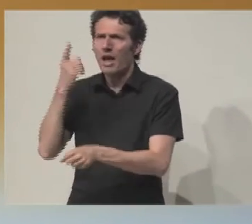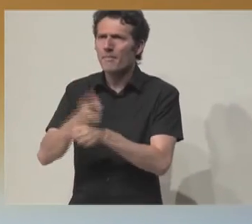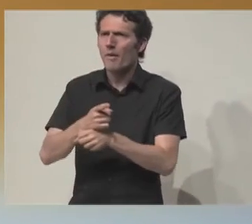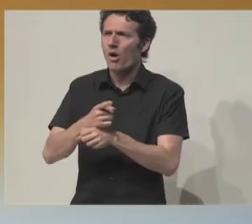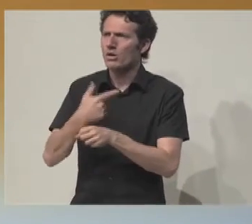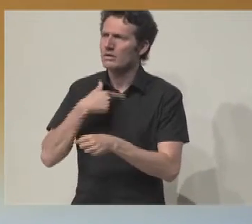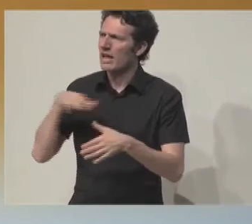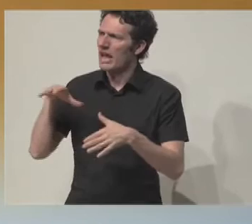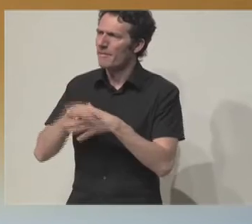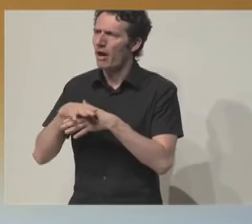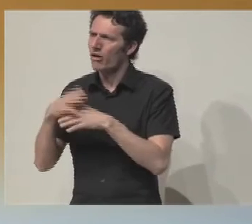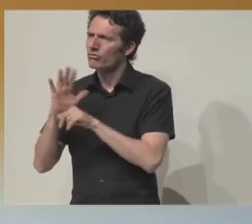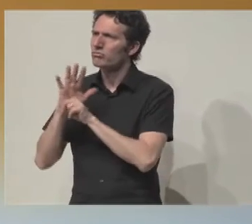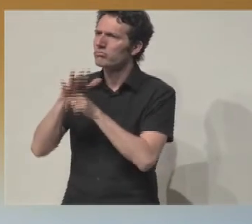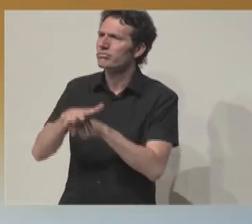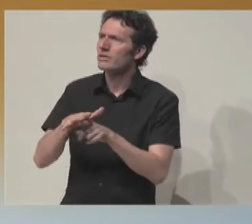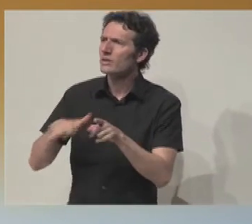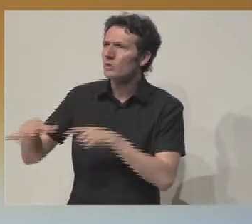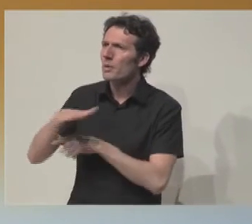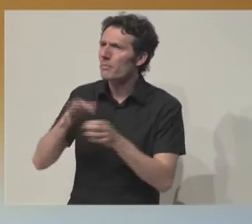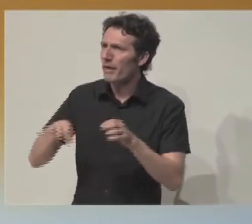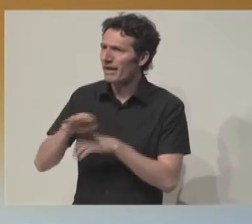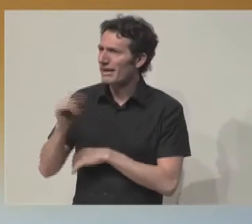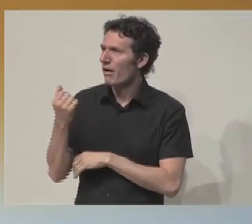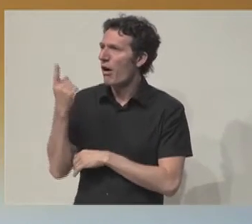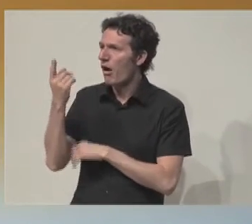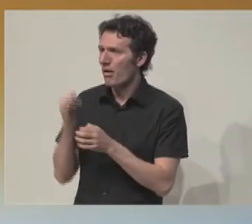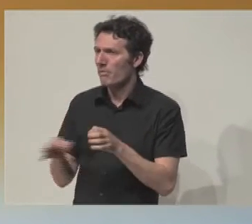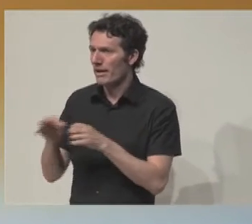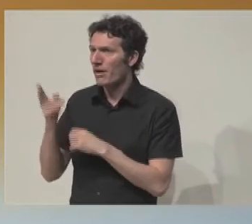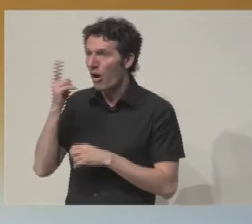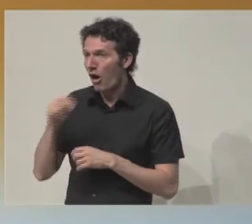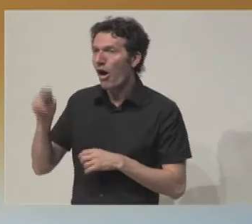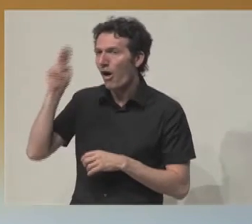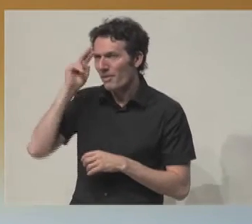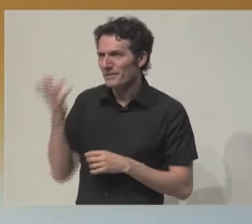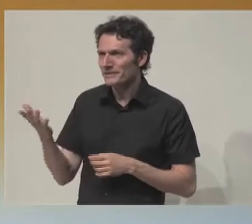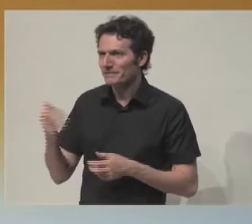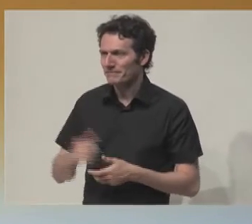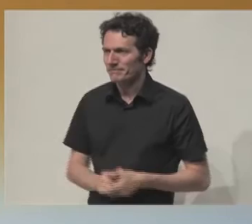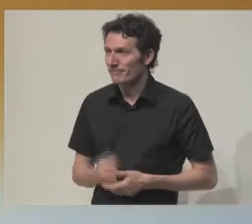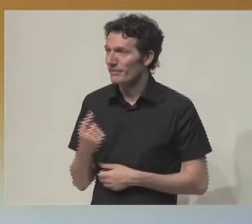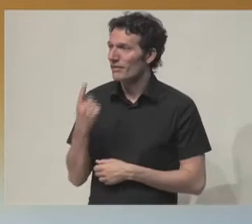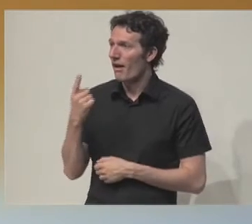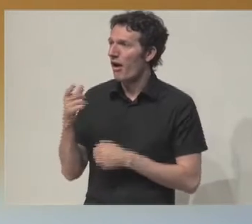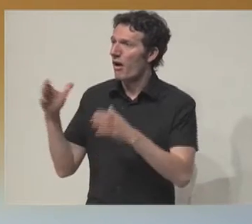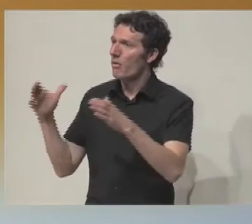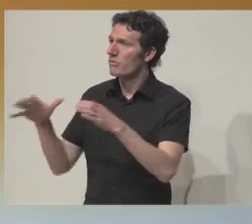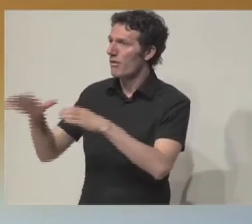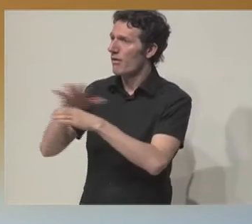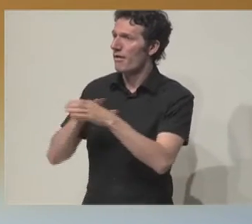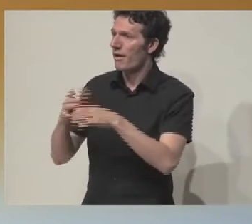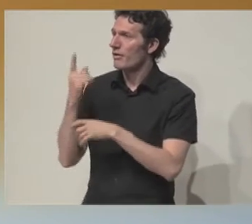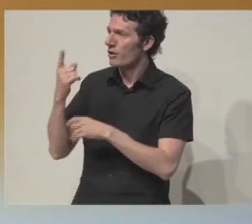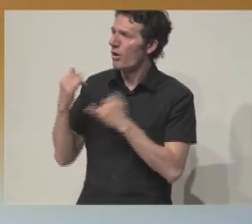sur les autres cette seule puissance c'est l'europe la seule la seule